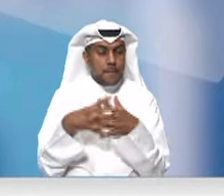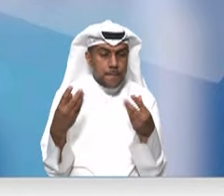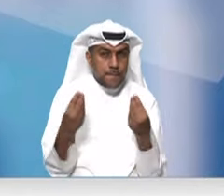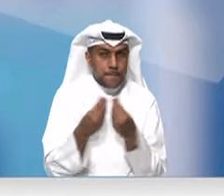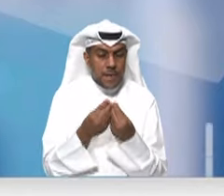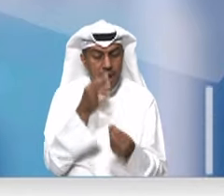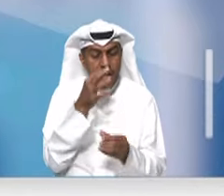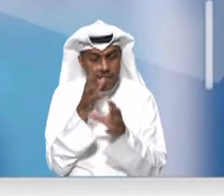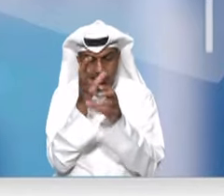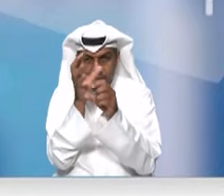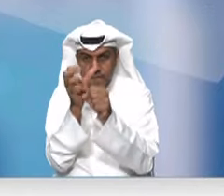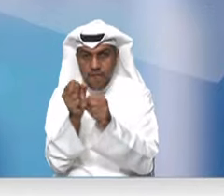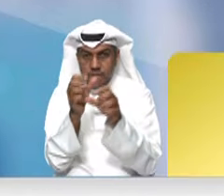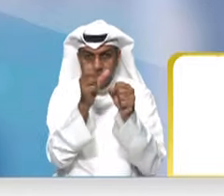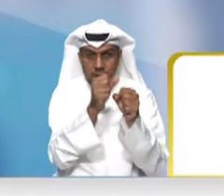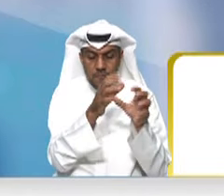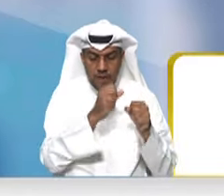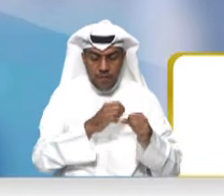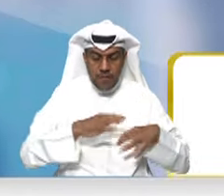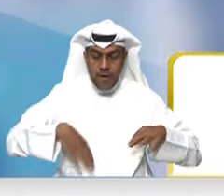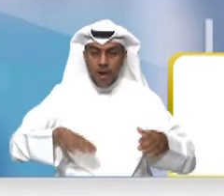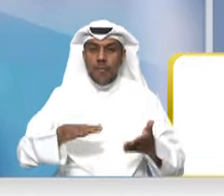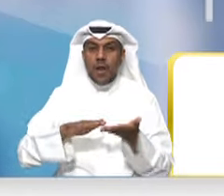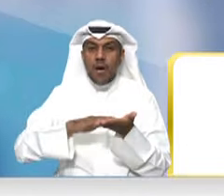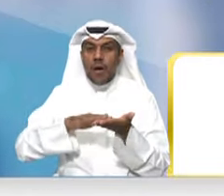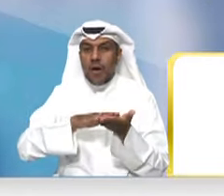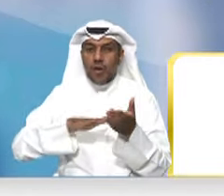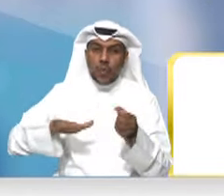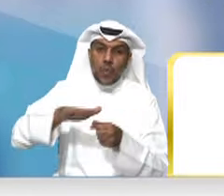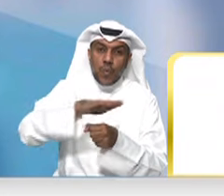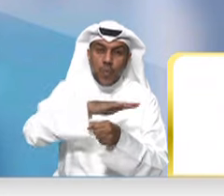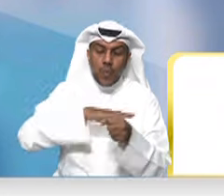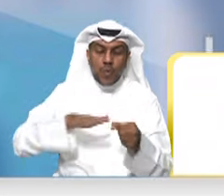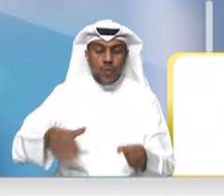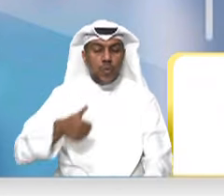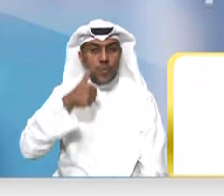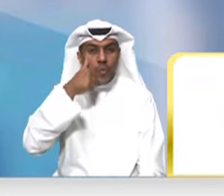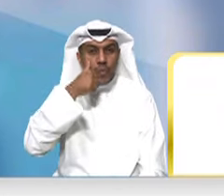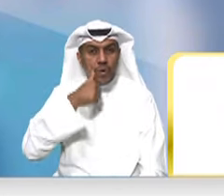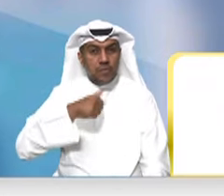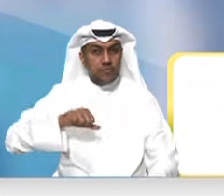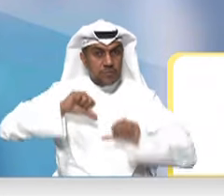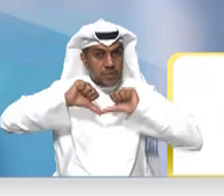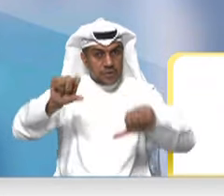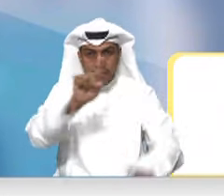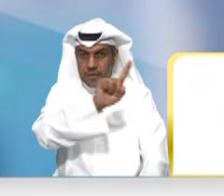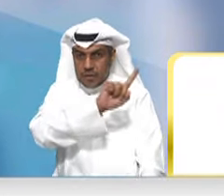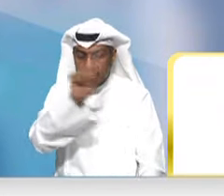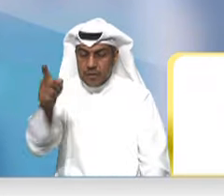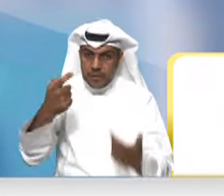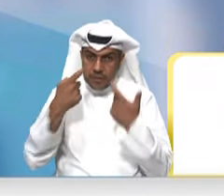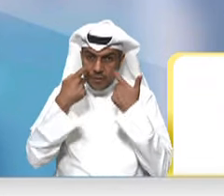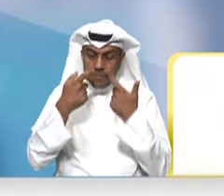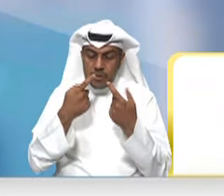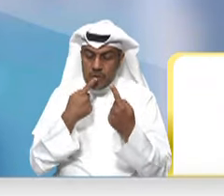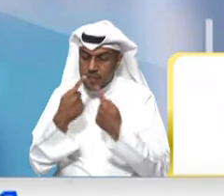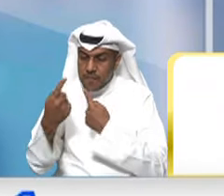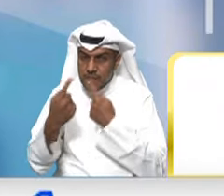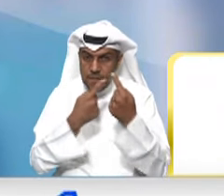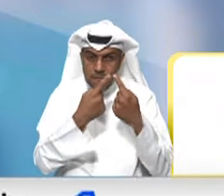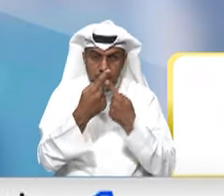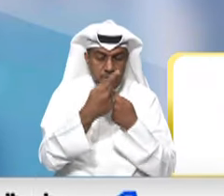على المؤسسات الوطنية للدولة ومنعها من الانهيار، وذلك بالتشاور مع أطروحات